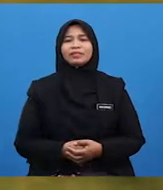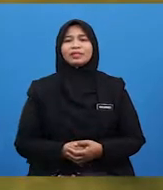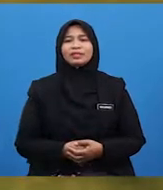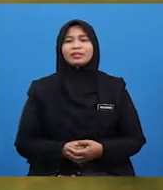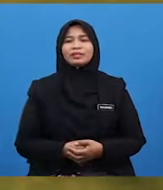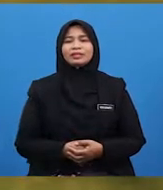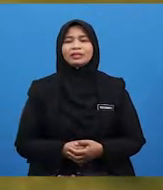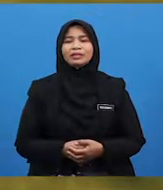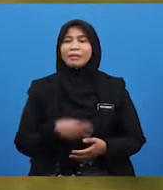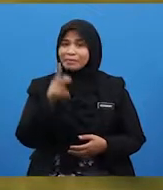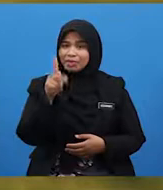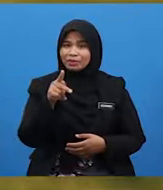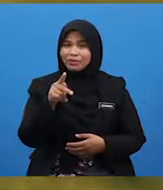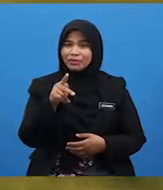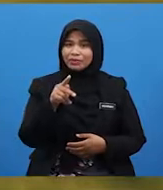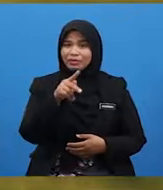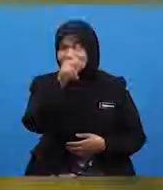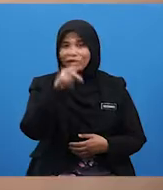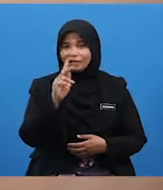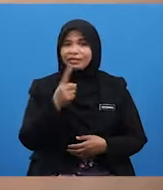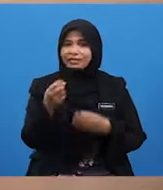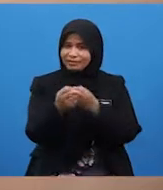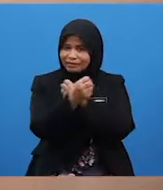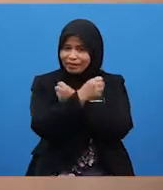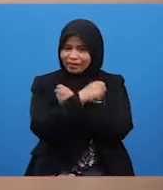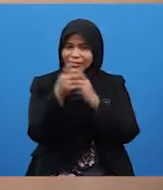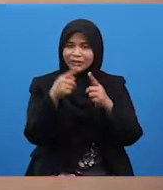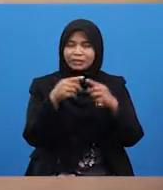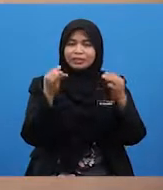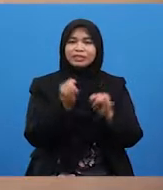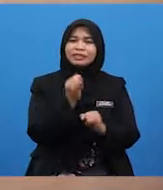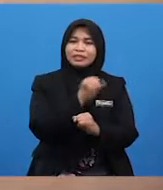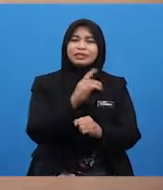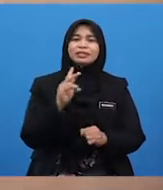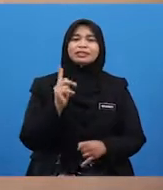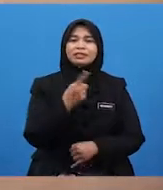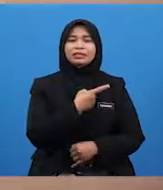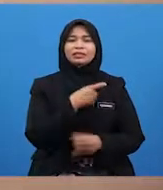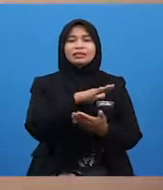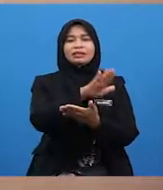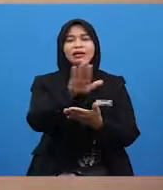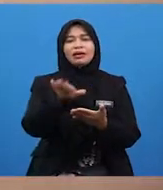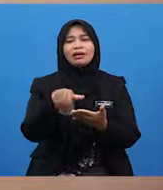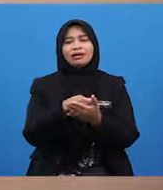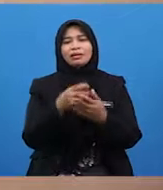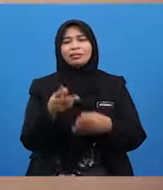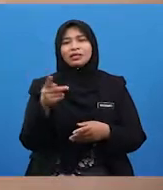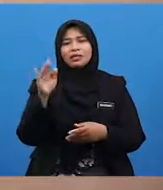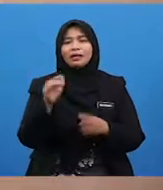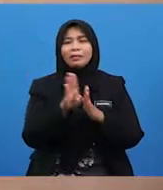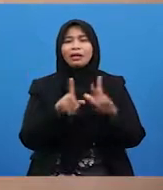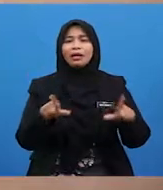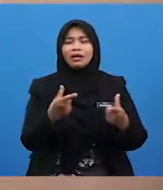Encik Kugan, perlukah kita menyayangi jiran kita? Perlu. Segala perkara yang berlaku pada diri kita